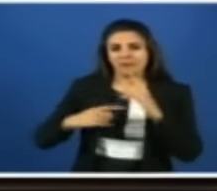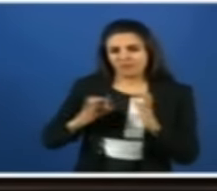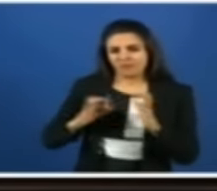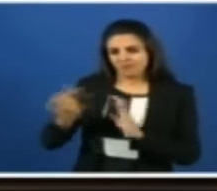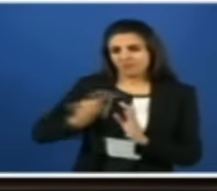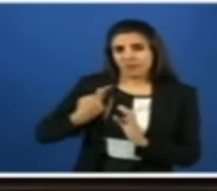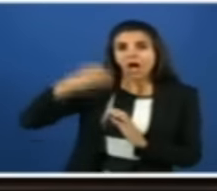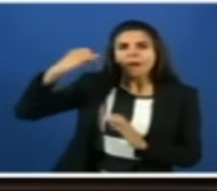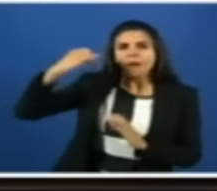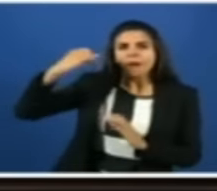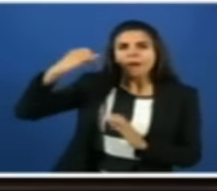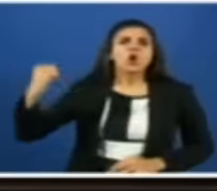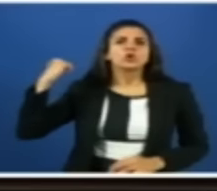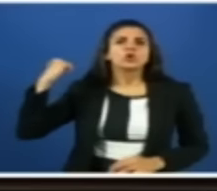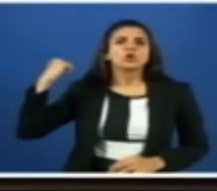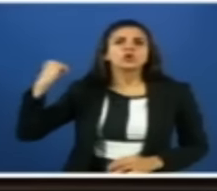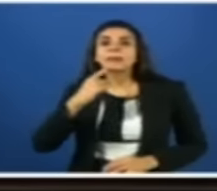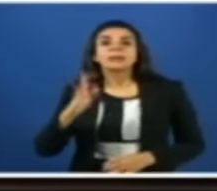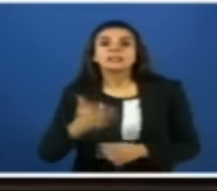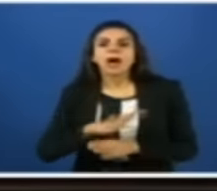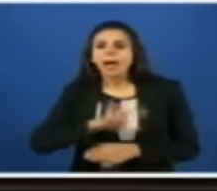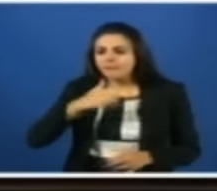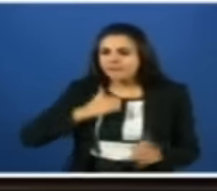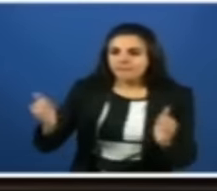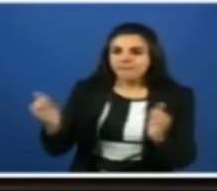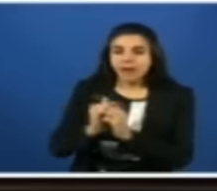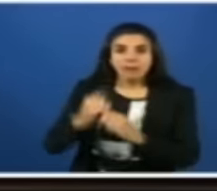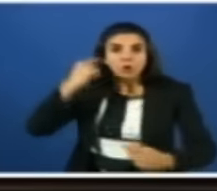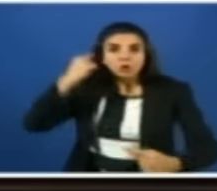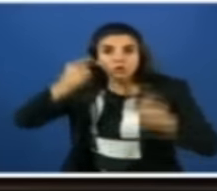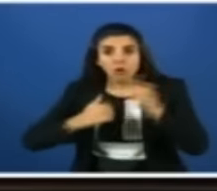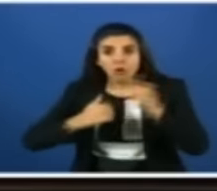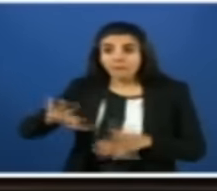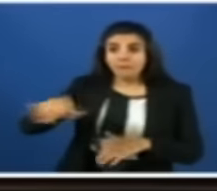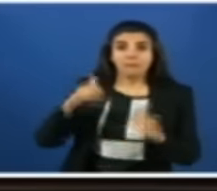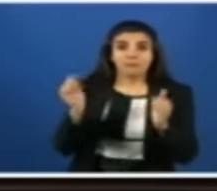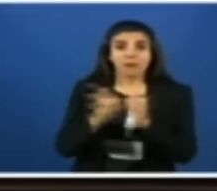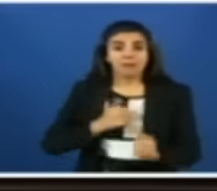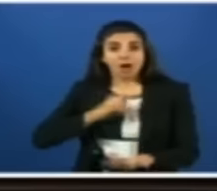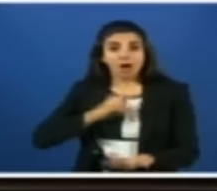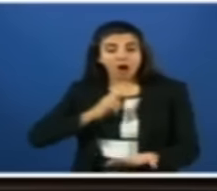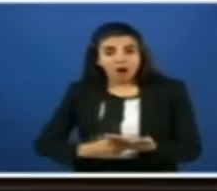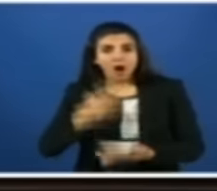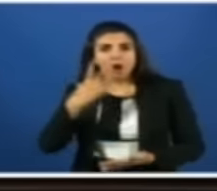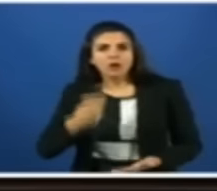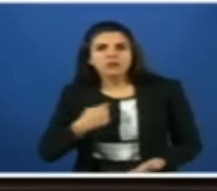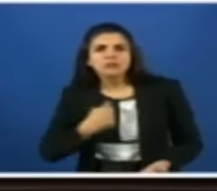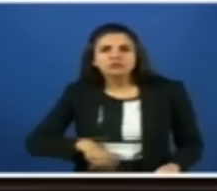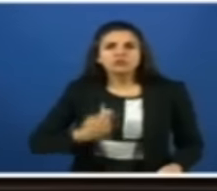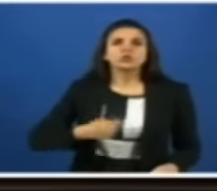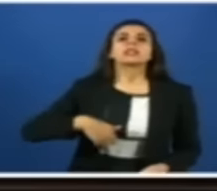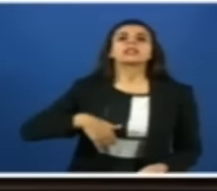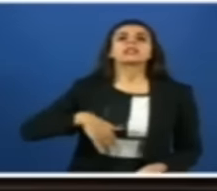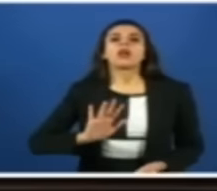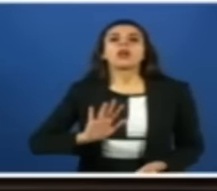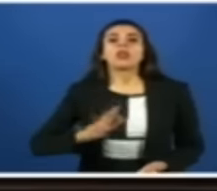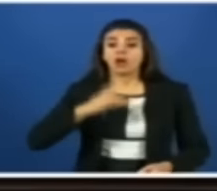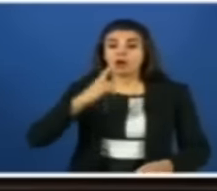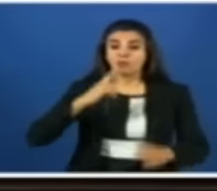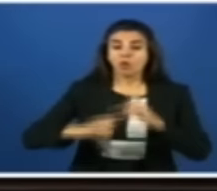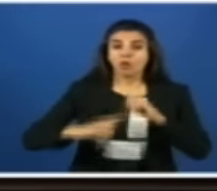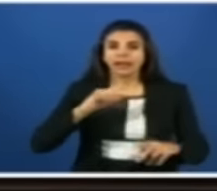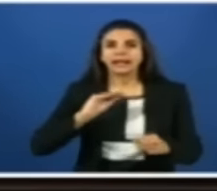yanı beraber düşünmek, beraber karar almak, siyasetimizi